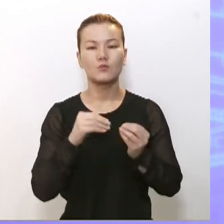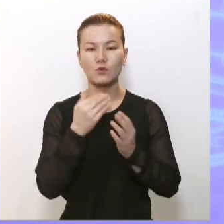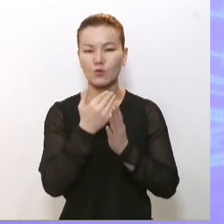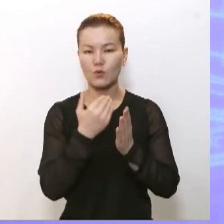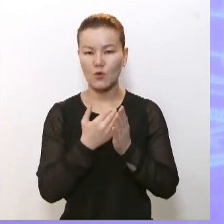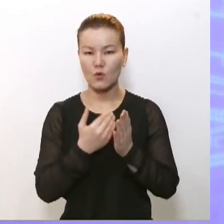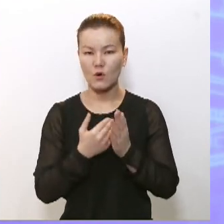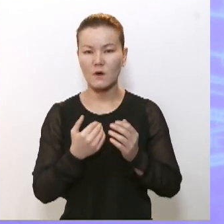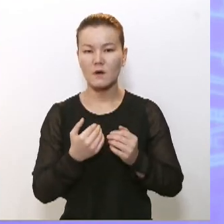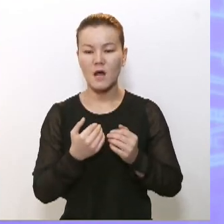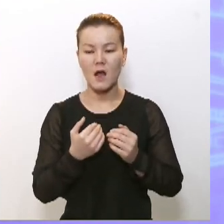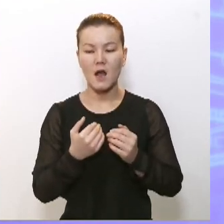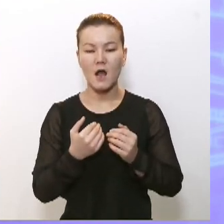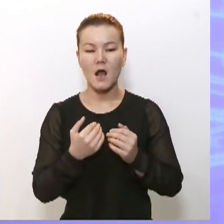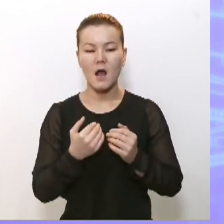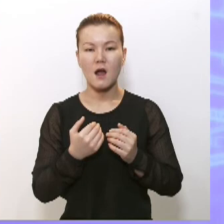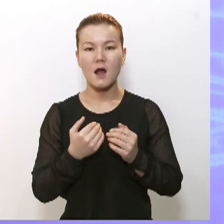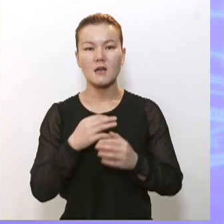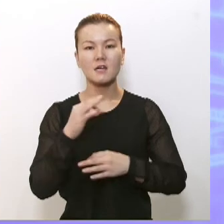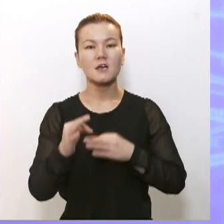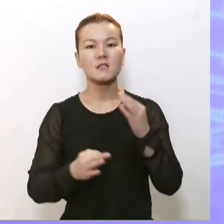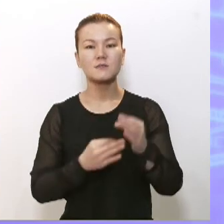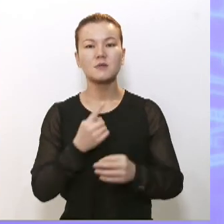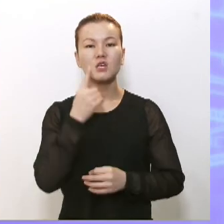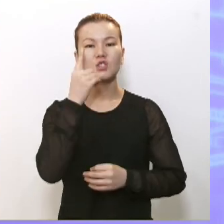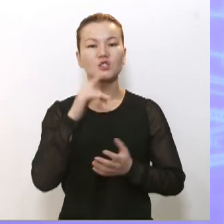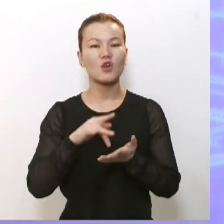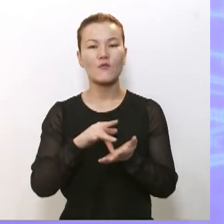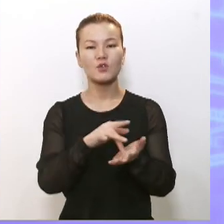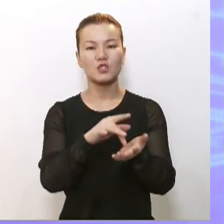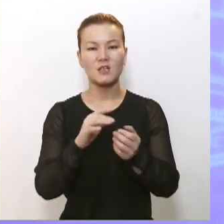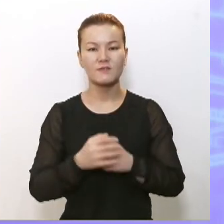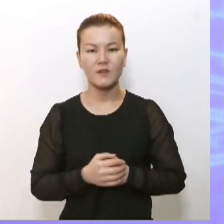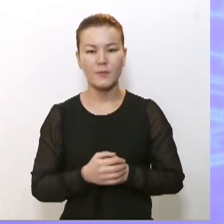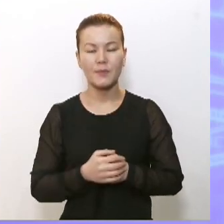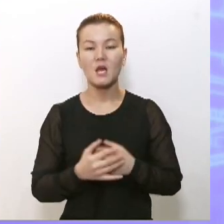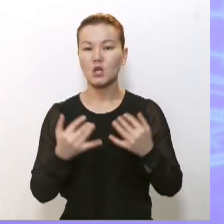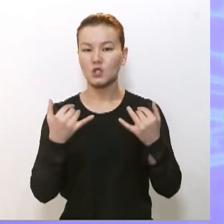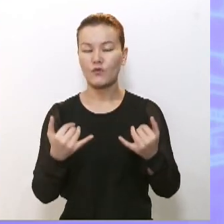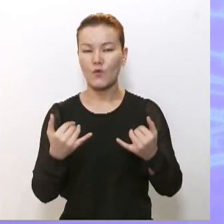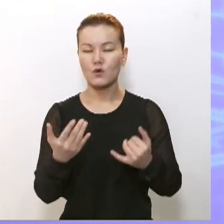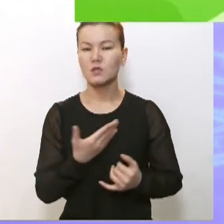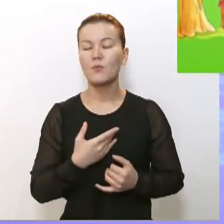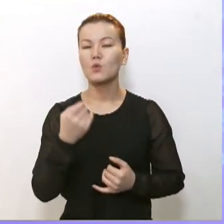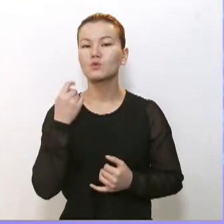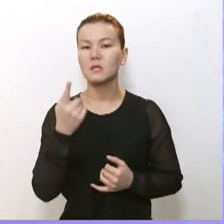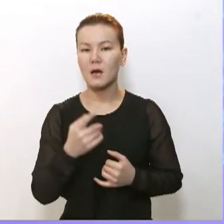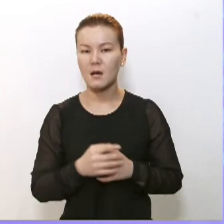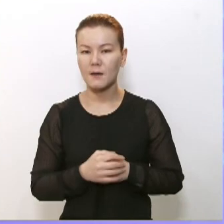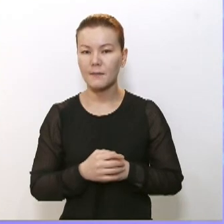нашего космического путешествия сегодня мы узнали